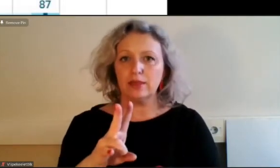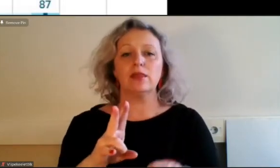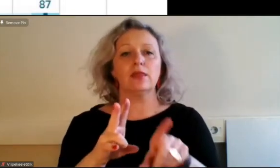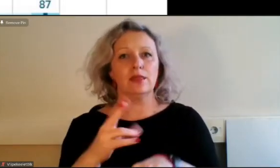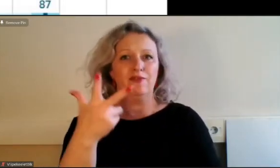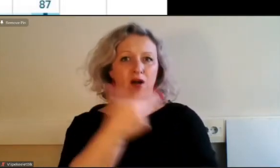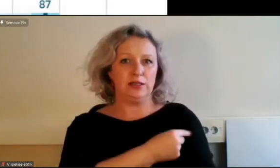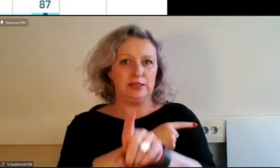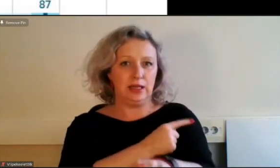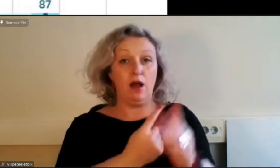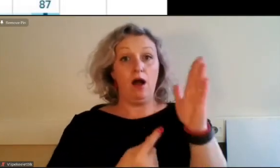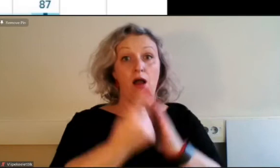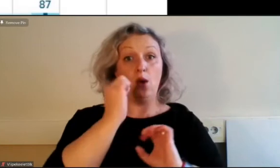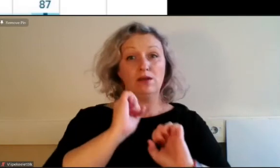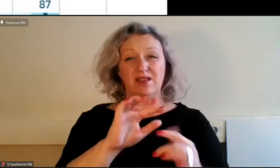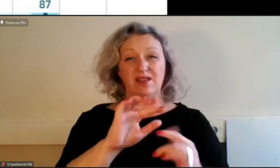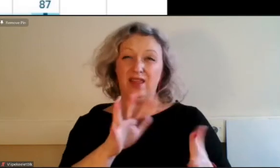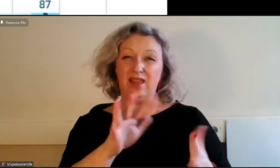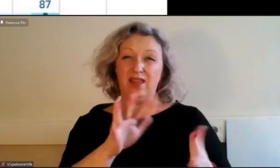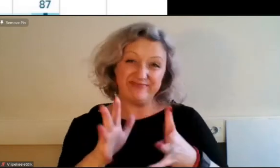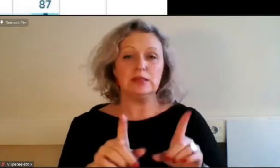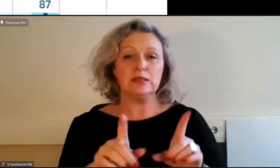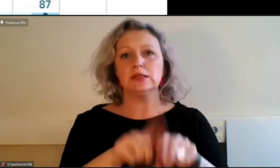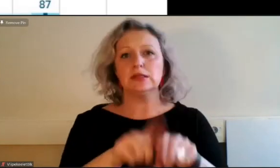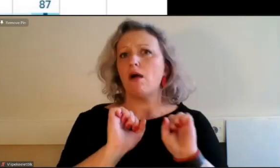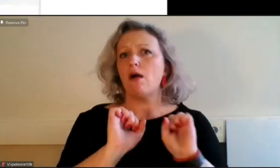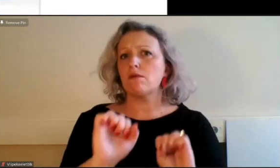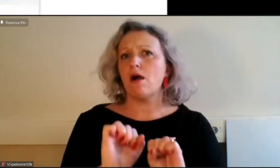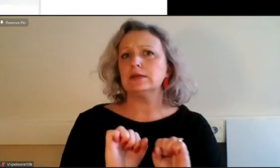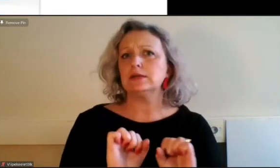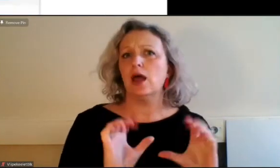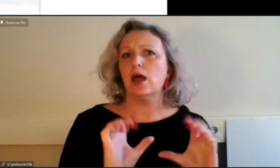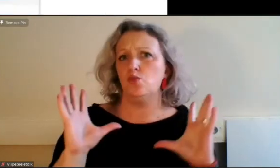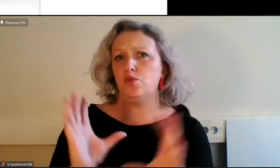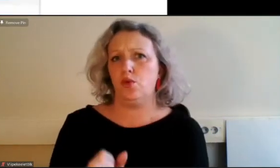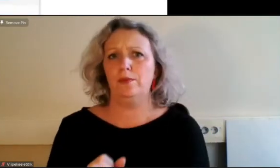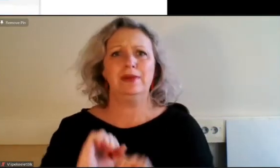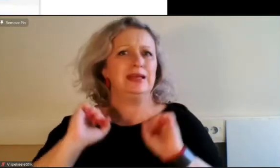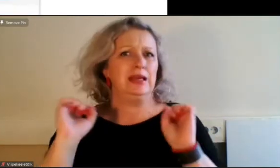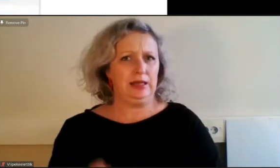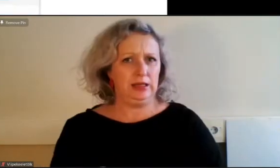et ta võib nakatada ka neid, kellel on juba varasemast kaitse.